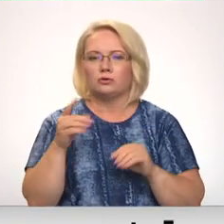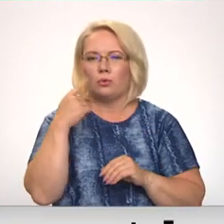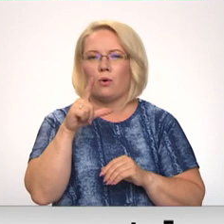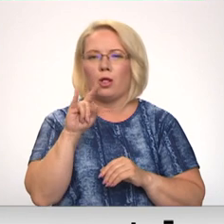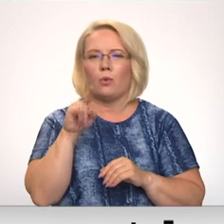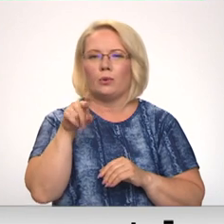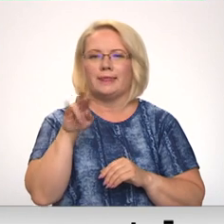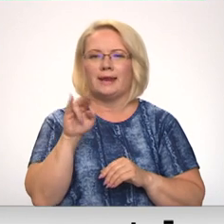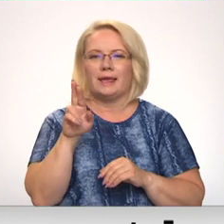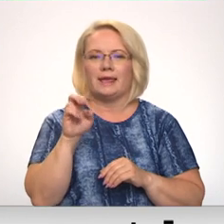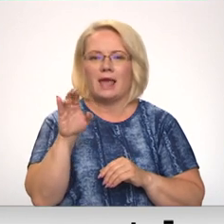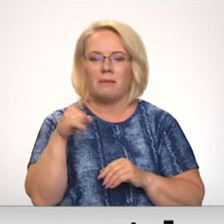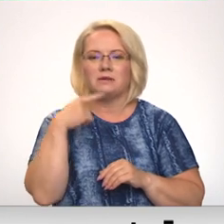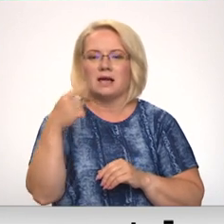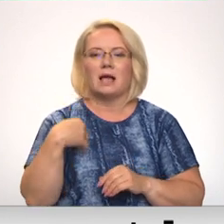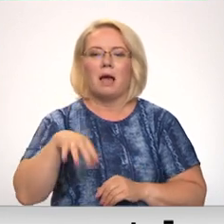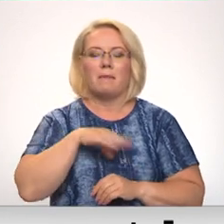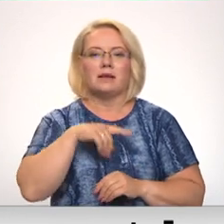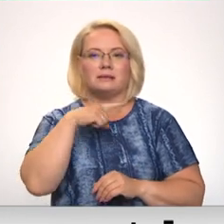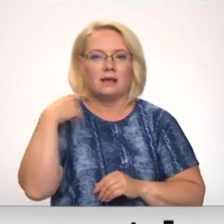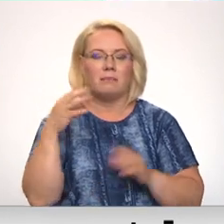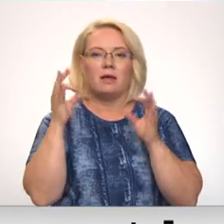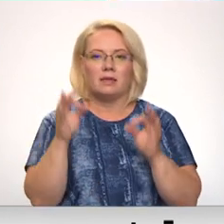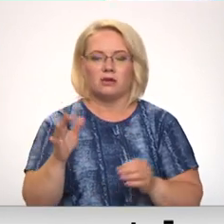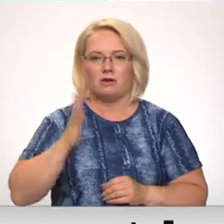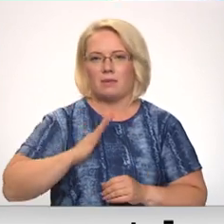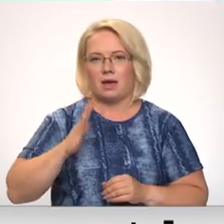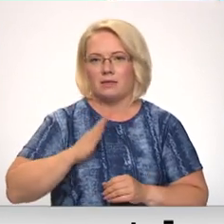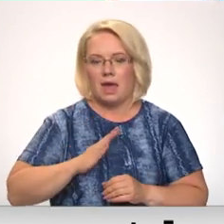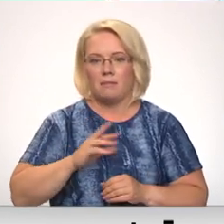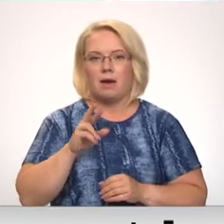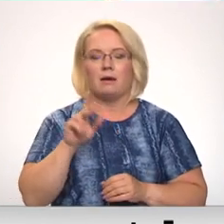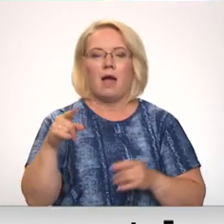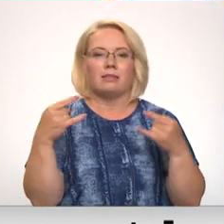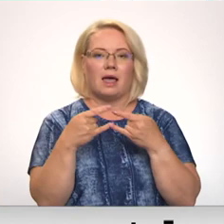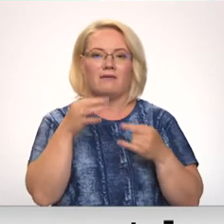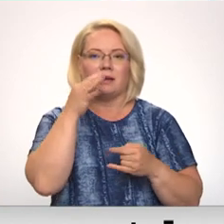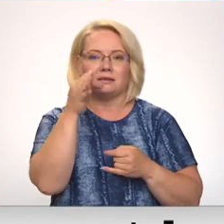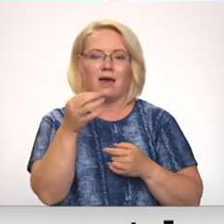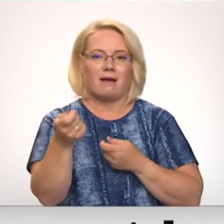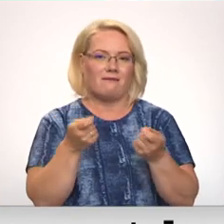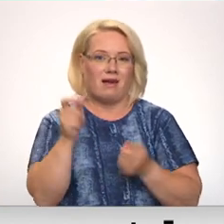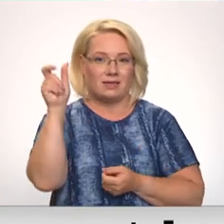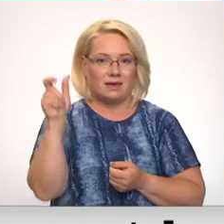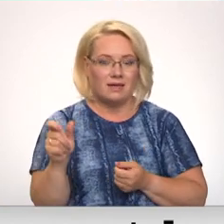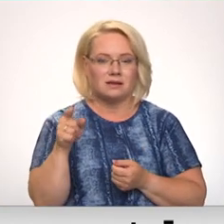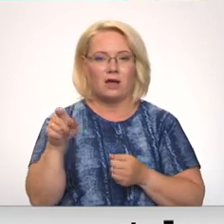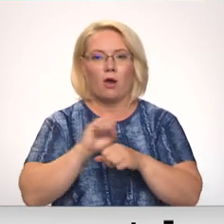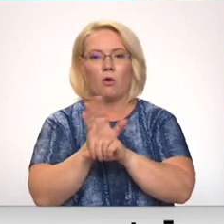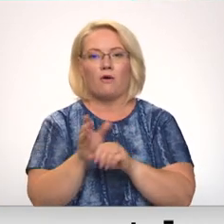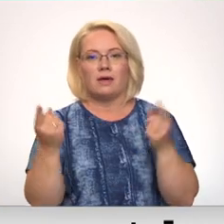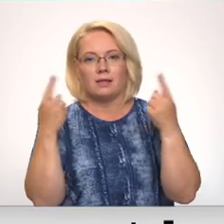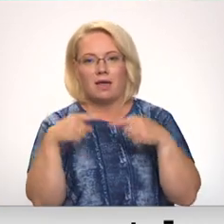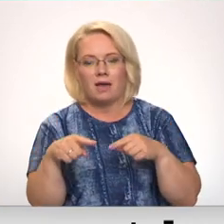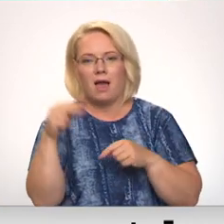bija. Mēs gribam, mēs tiešām gaidījām. Kā RTB stāsta mazpulku vadītājs, tas, ka pandēmijas laikā